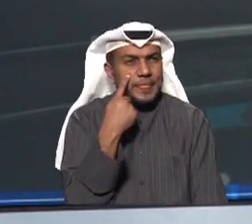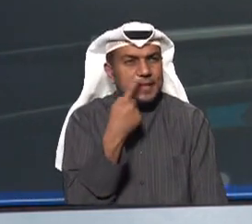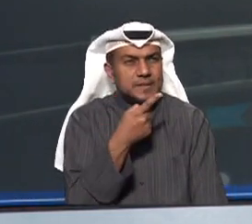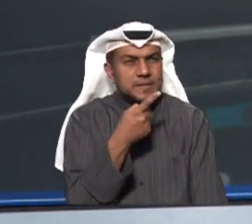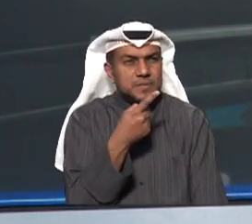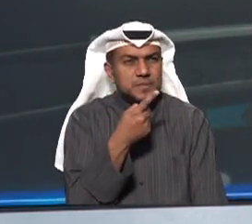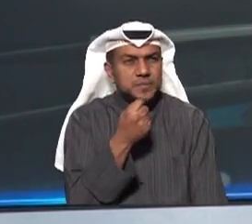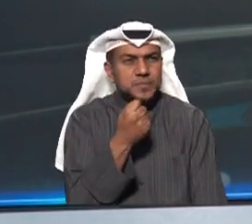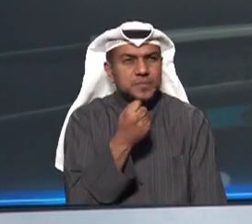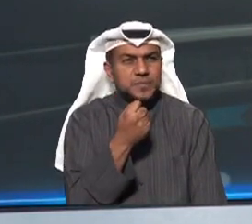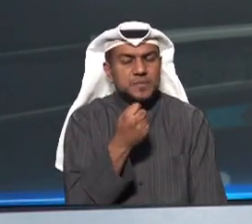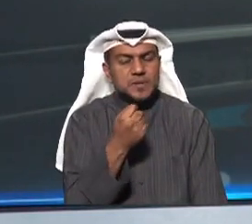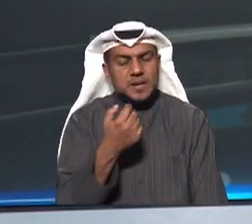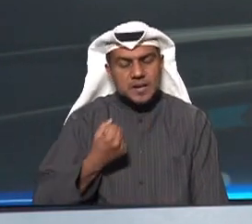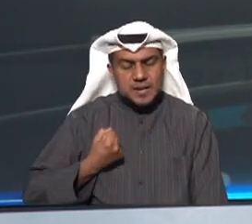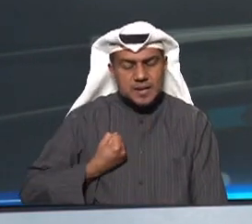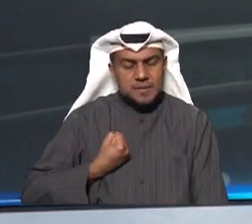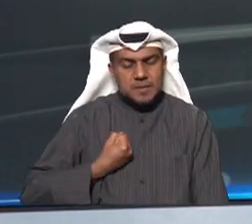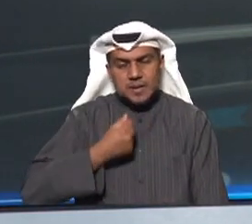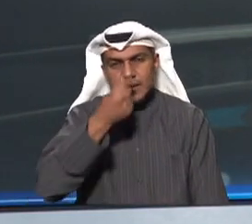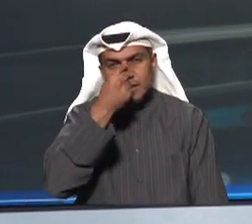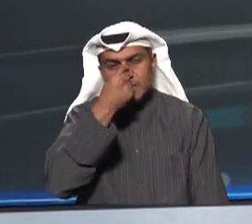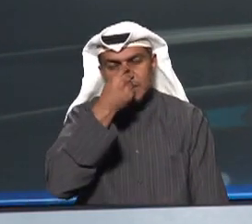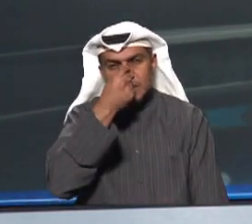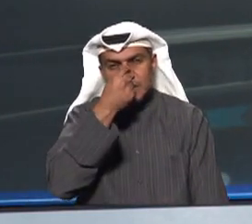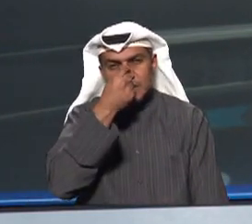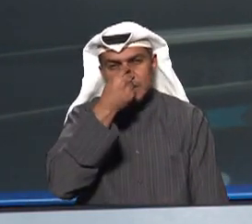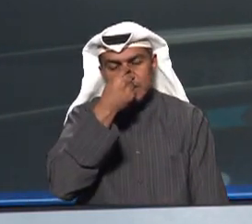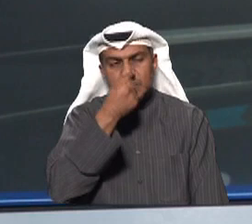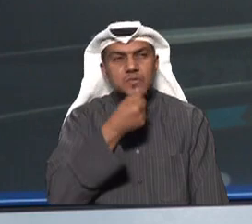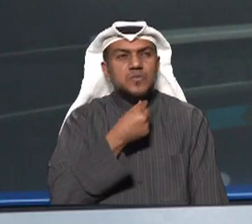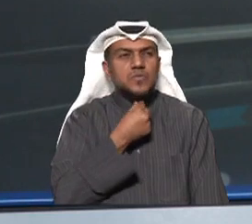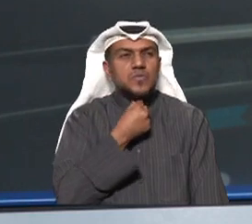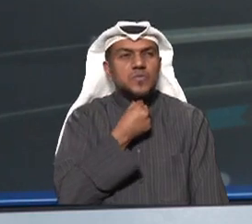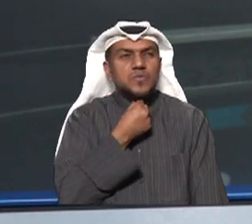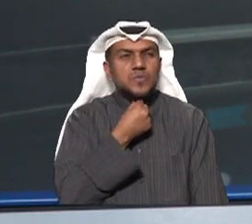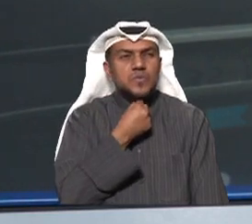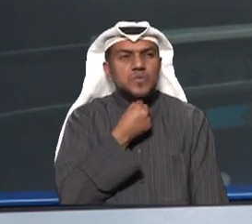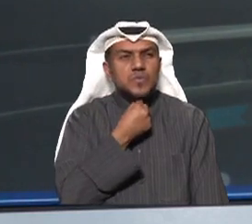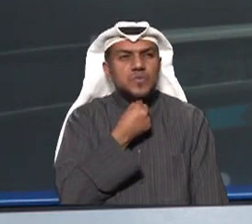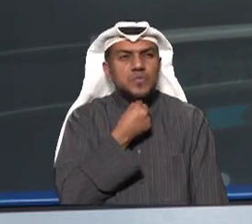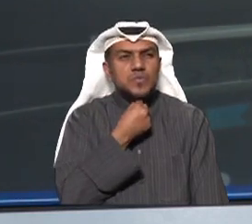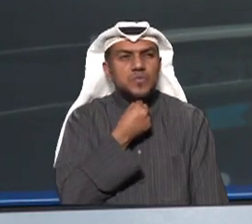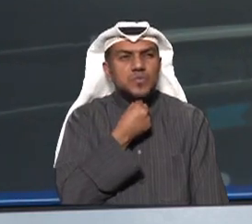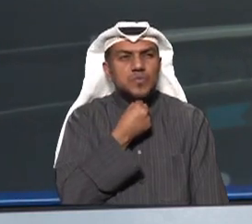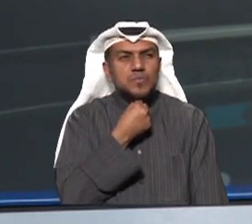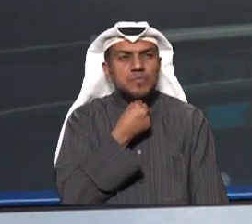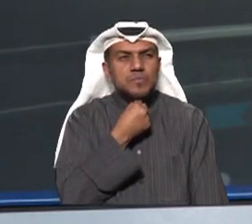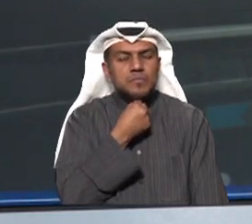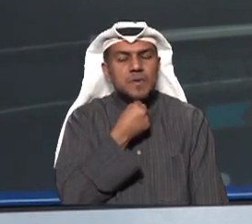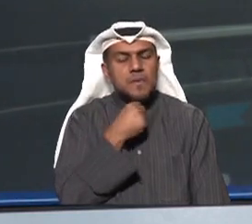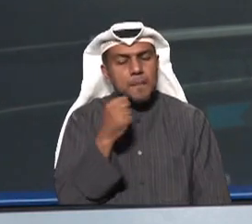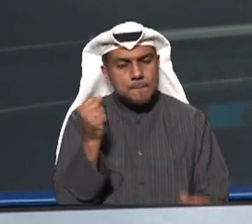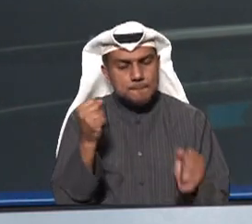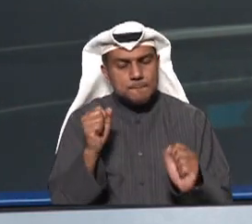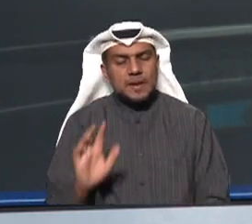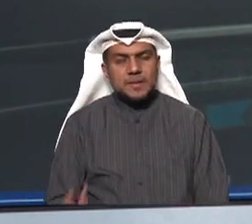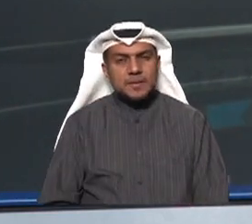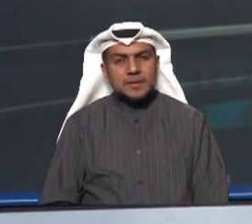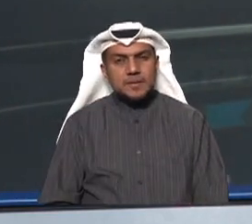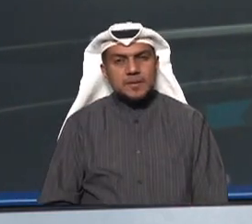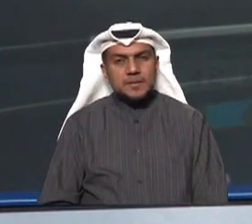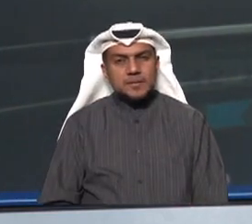نسبي يوم الأربعاء والخميس، أما يوم الجمعة راح ترجع ويانا الأجواء الشتوية الباردة وتستمر